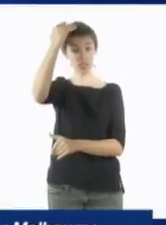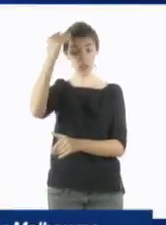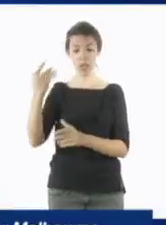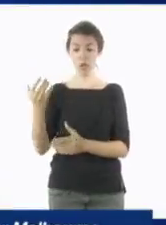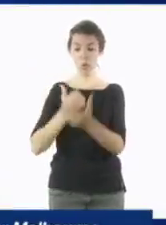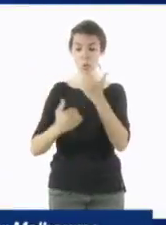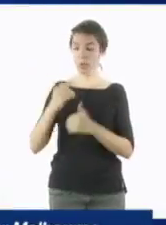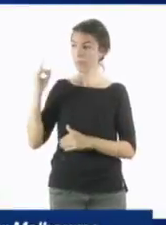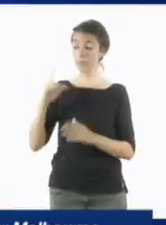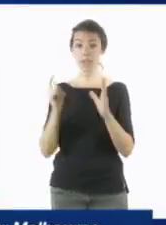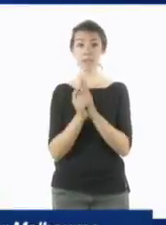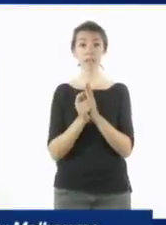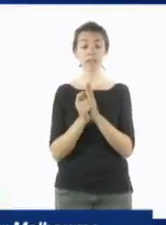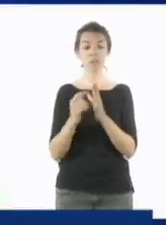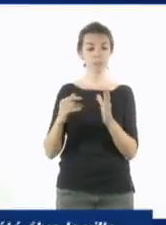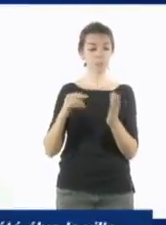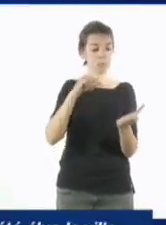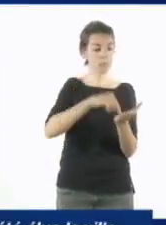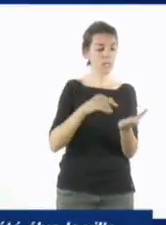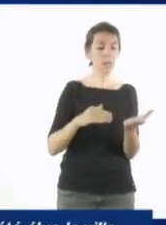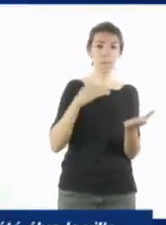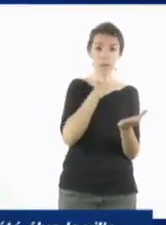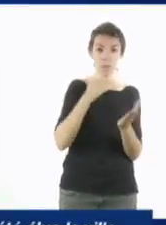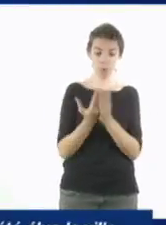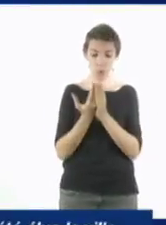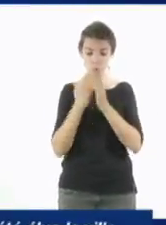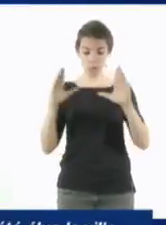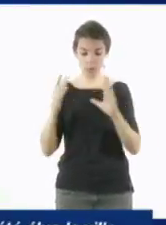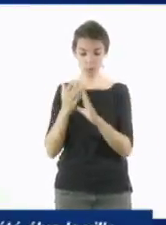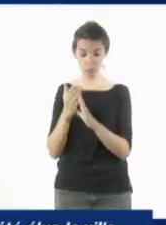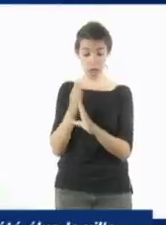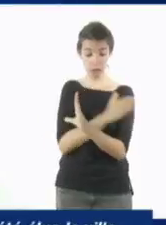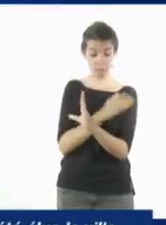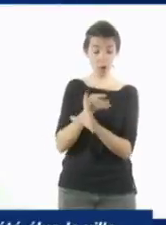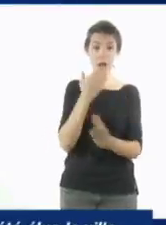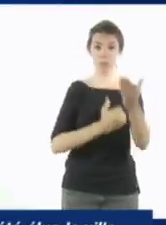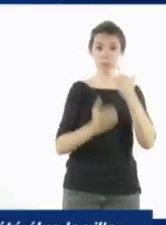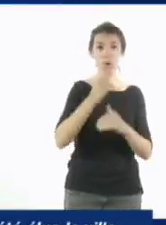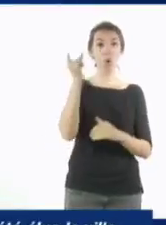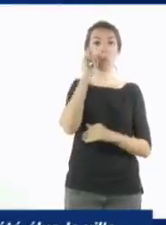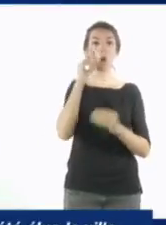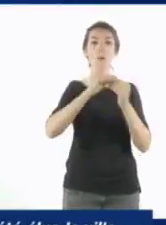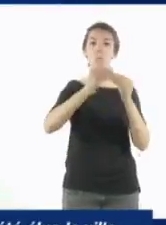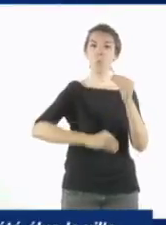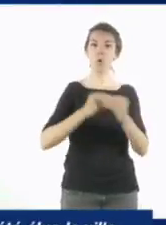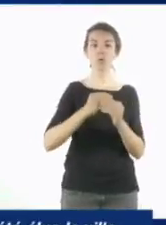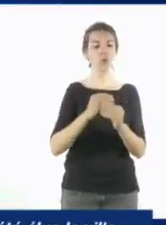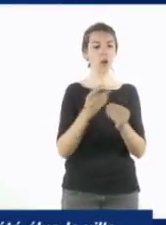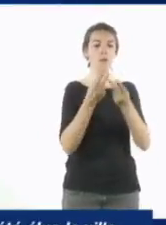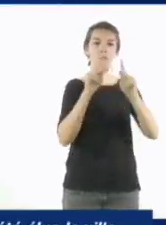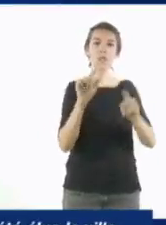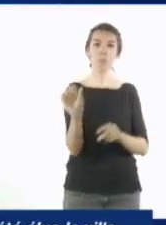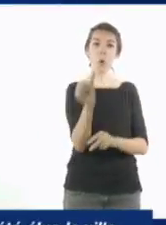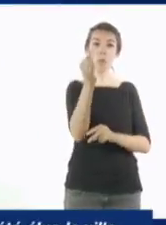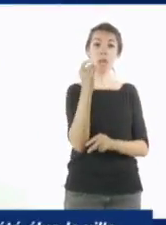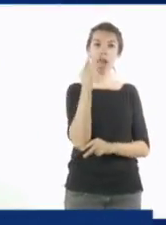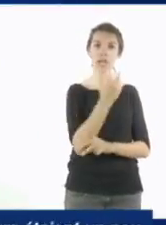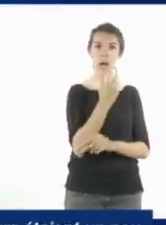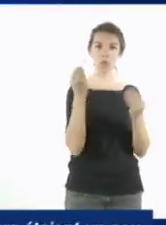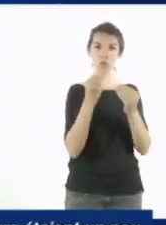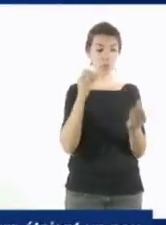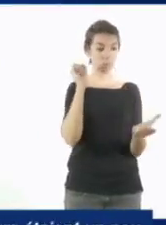demande pour Melbourne, déjà avant l'ouverture de la ligne, ne serait-ce que par le fait qu'elle ait été élu, ville la plus agréable au monde, deux années de suite.